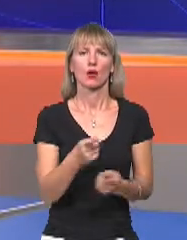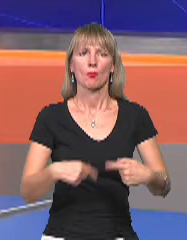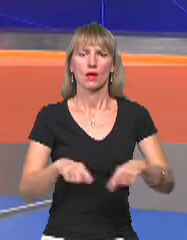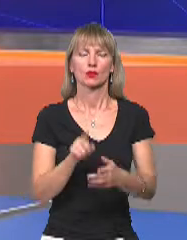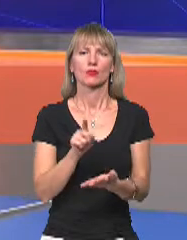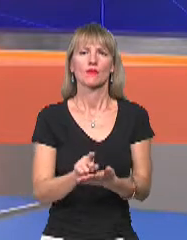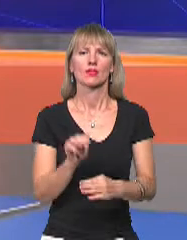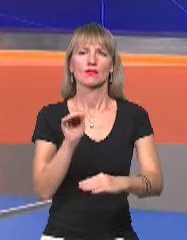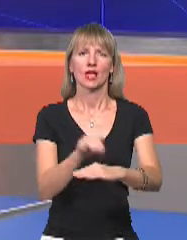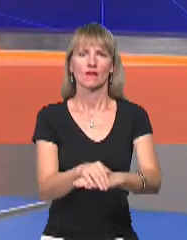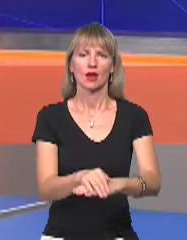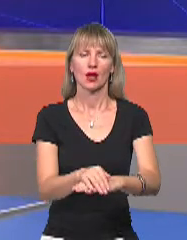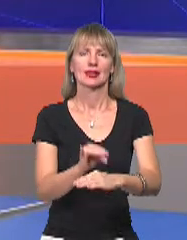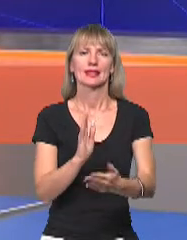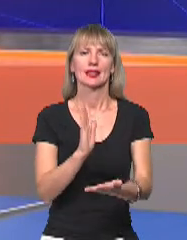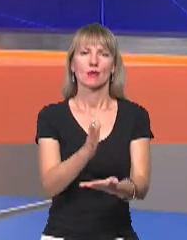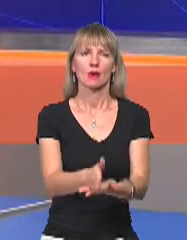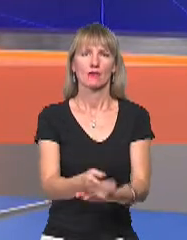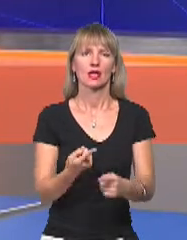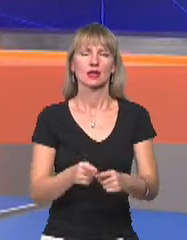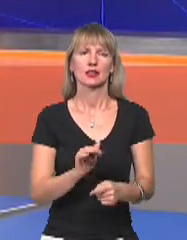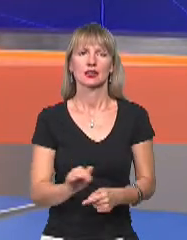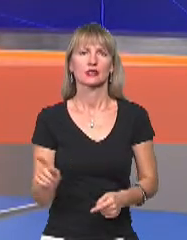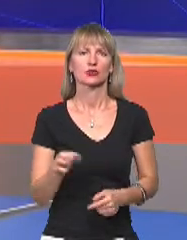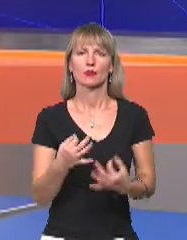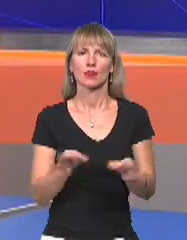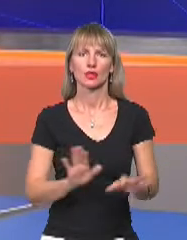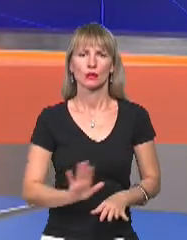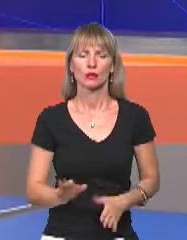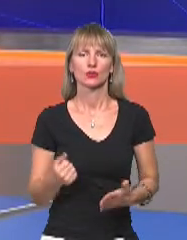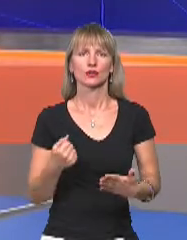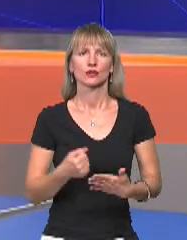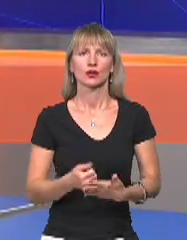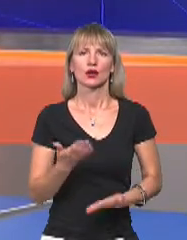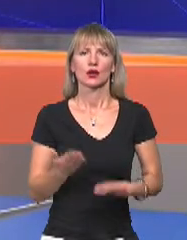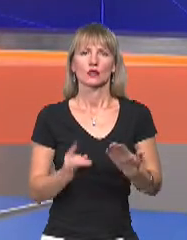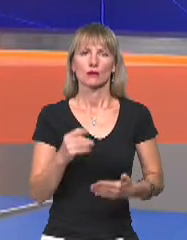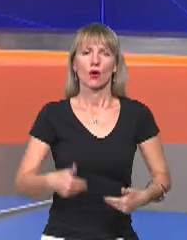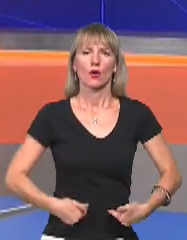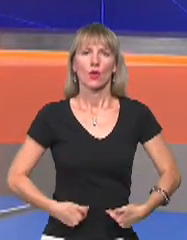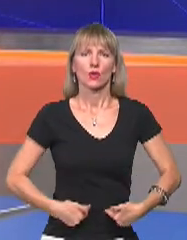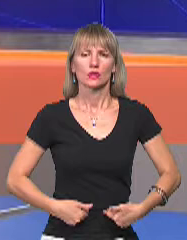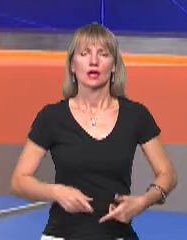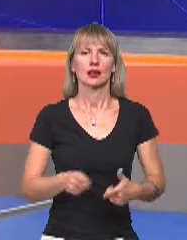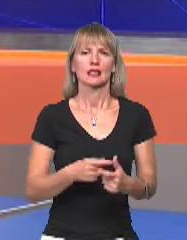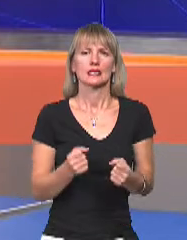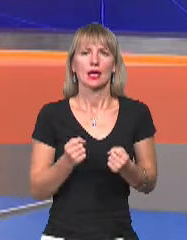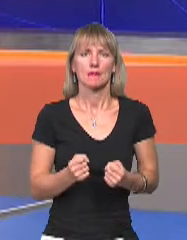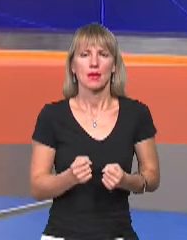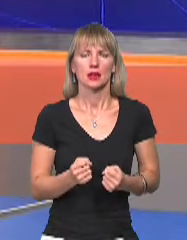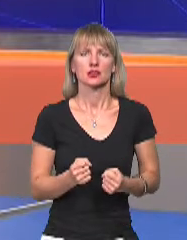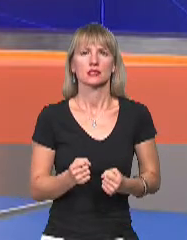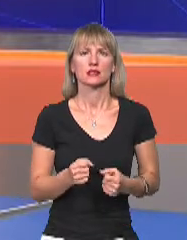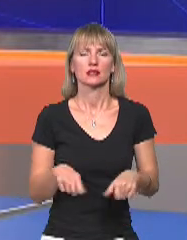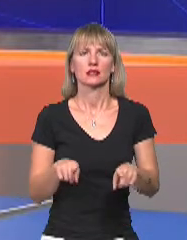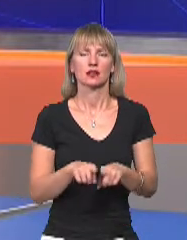хоча б виявляти і направляти цих дітей, щоб не допустити до, якщо дитина голодає, чи дитина там замерзне, чи